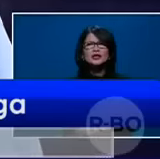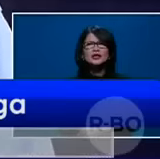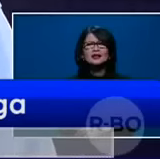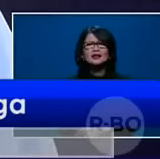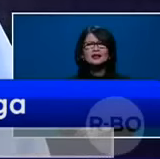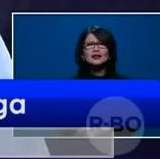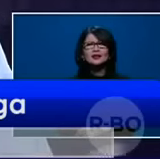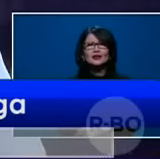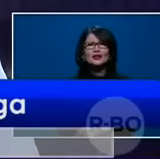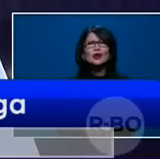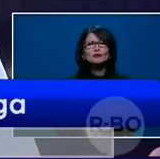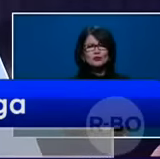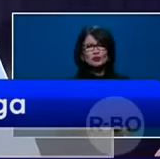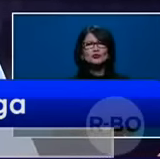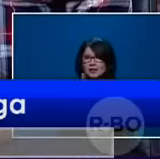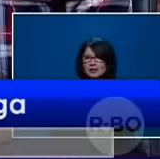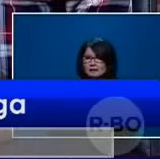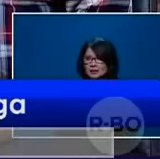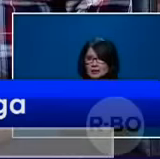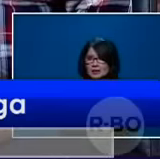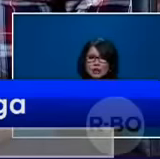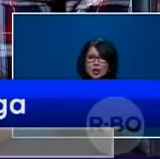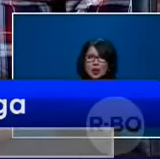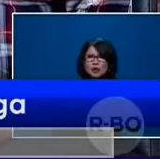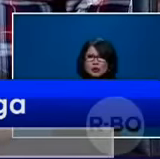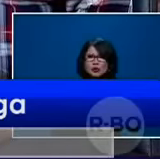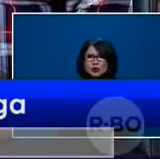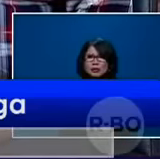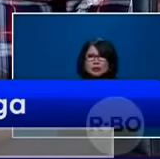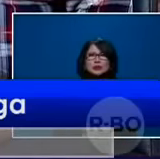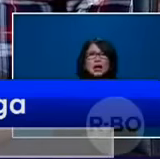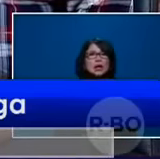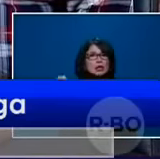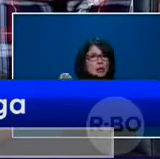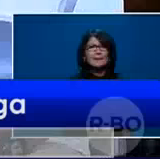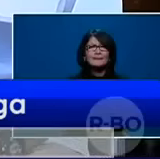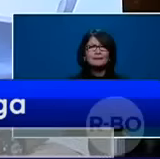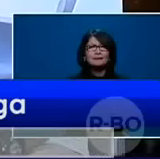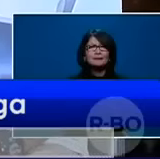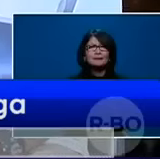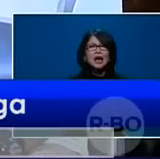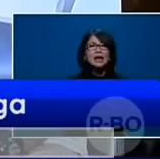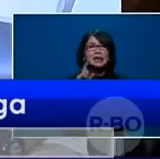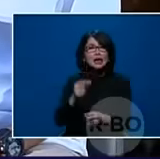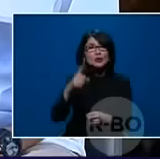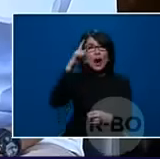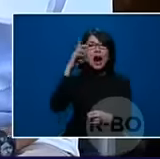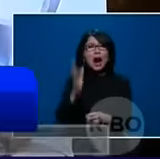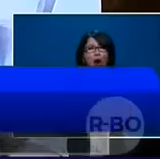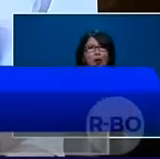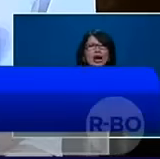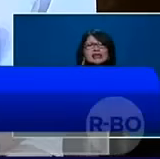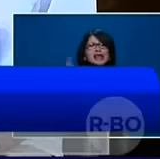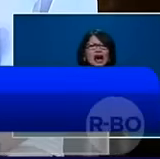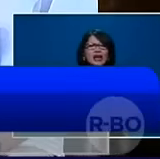jar pasangan pet hanilai hanya beja tanp mendengar apa yang diinginkan Jangan hanya kerja